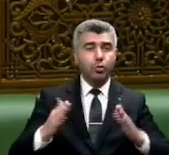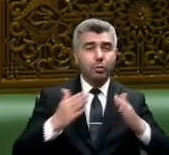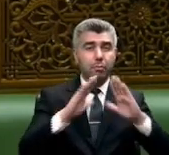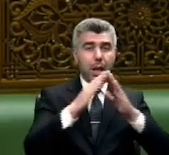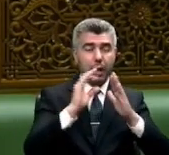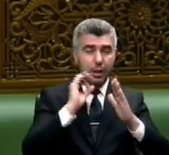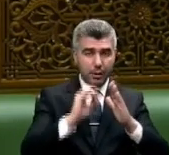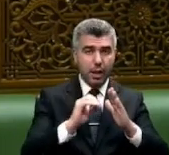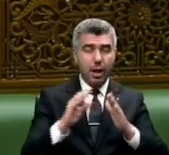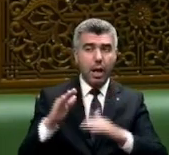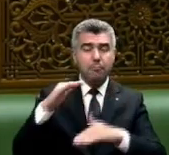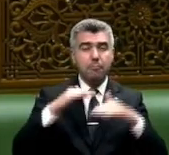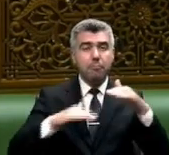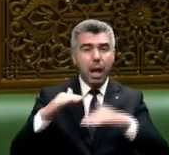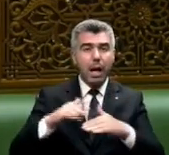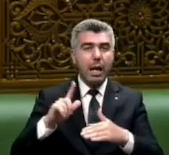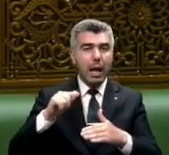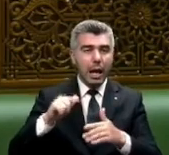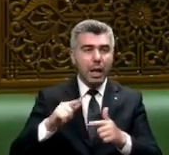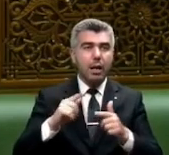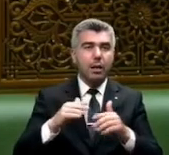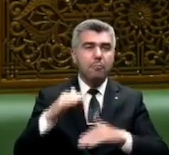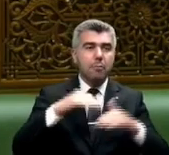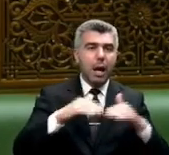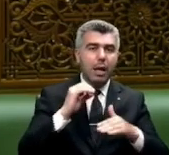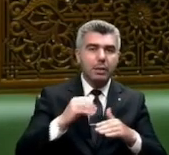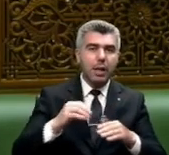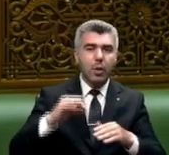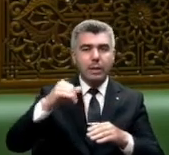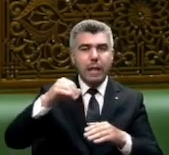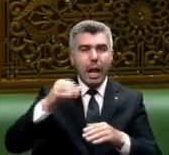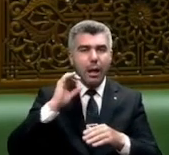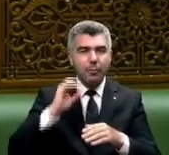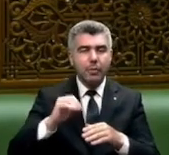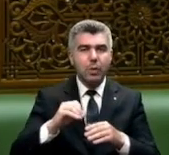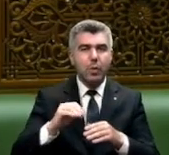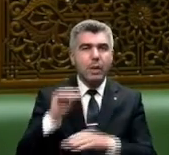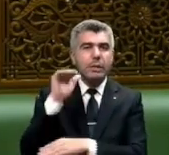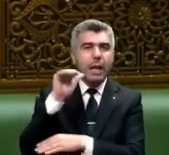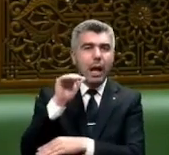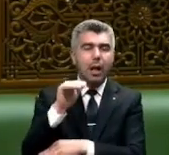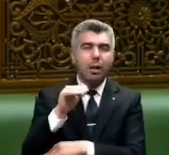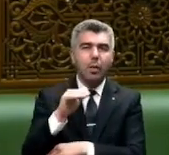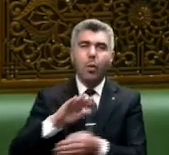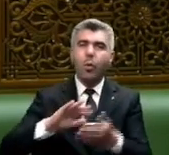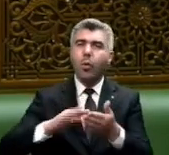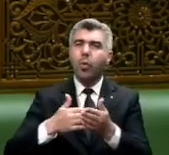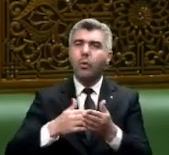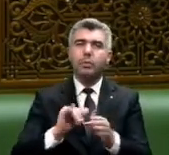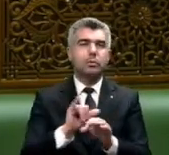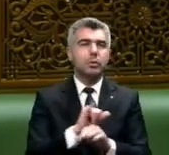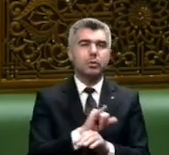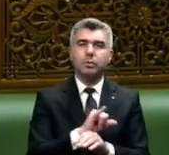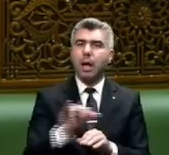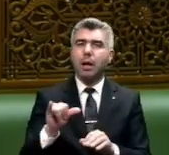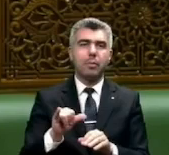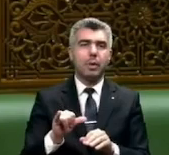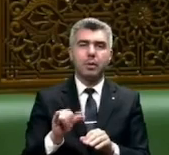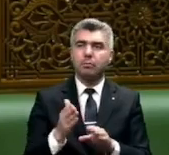ان البحار عندنا شواطئ عندنا الرمال عندنا الصحاري ولكن للاسف كل شهادشي